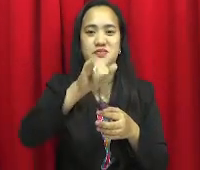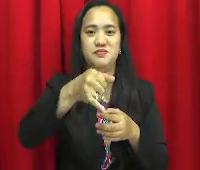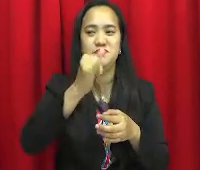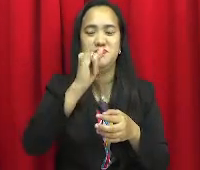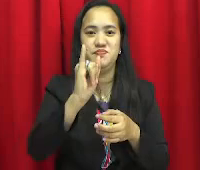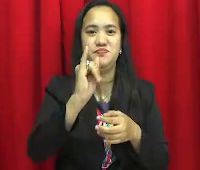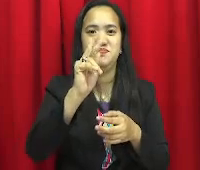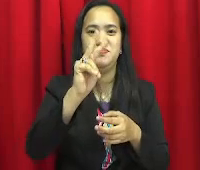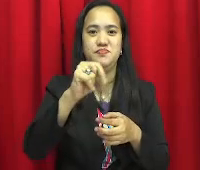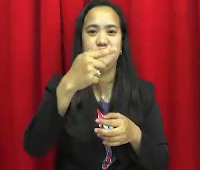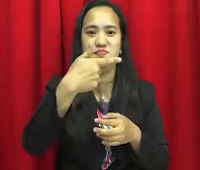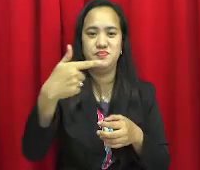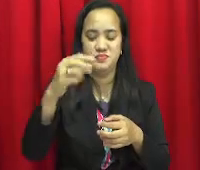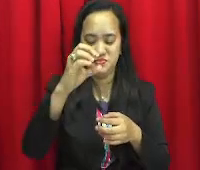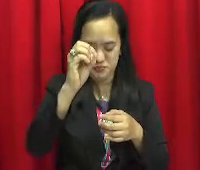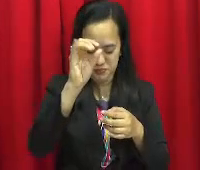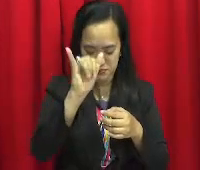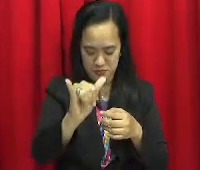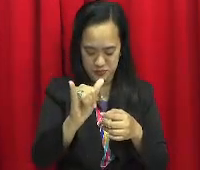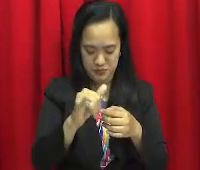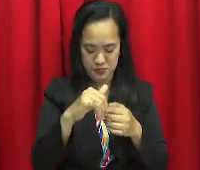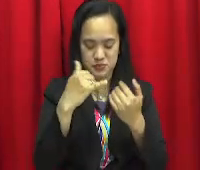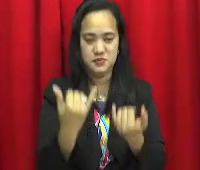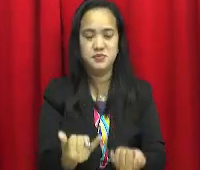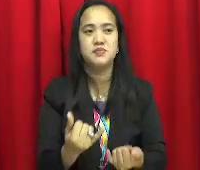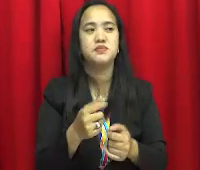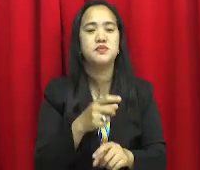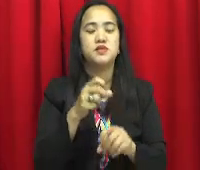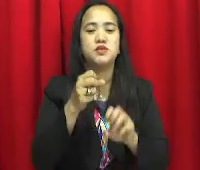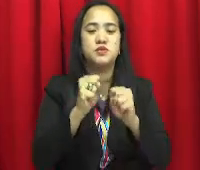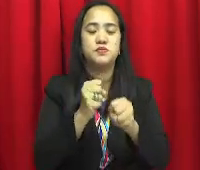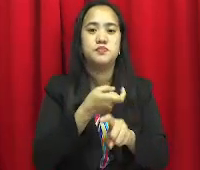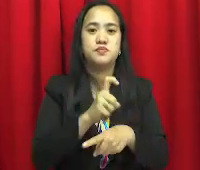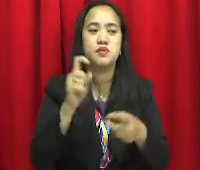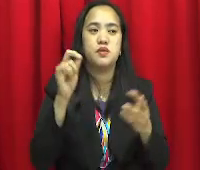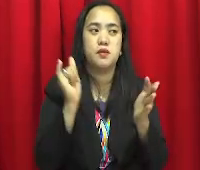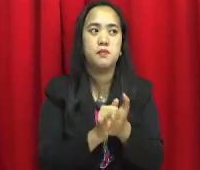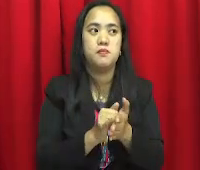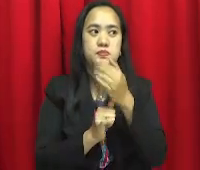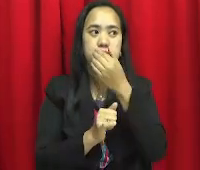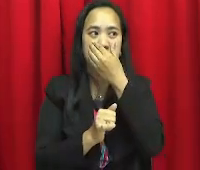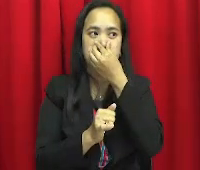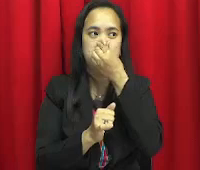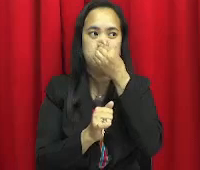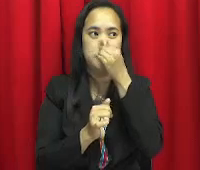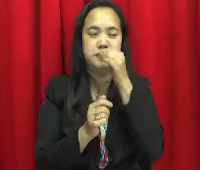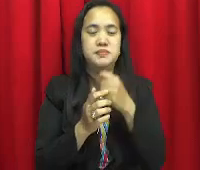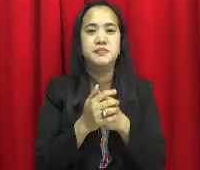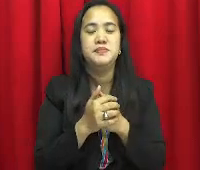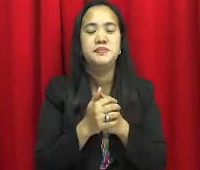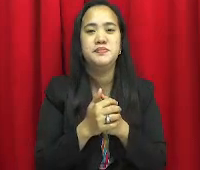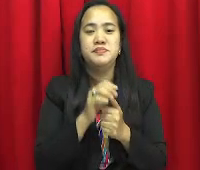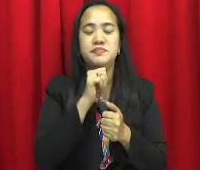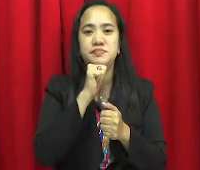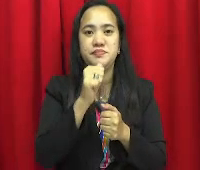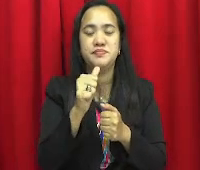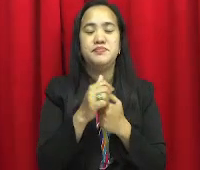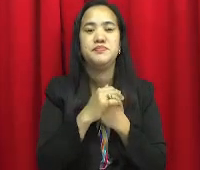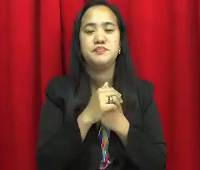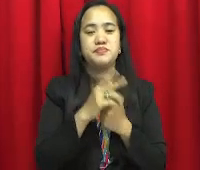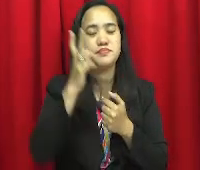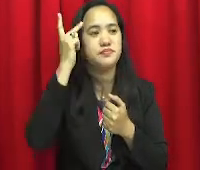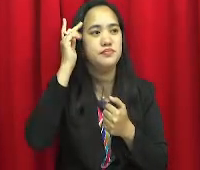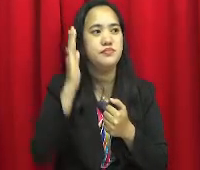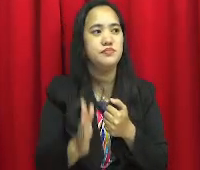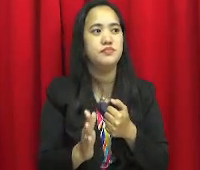Yeah. Tandaan mo yan, ha? Tandaan mo yan. At mula dyan, pag tinanggal kita dyan, at hindi na ikaw pastor dyan,